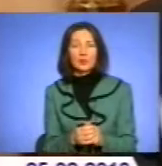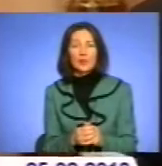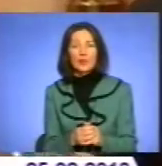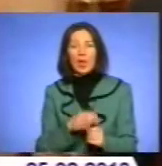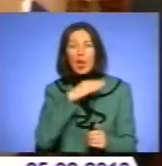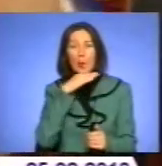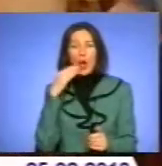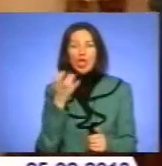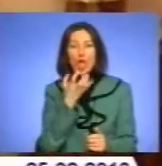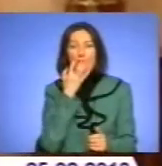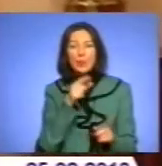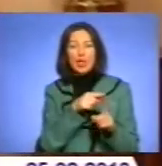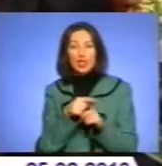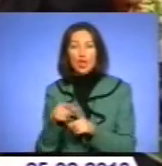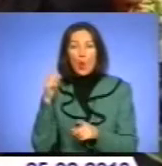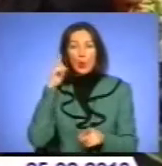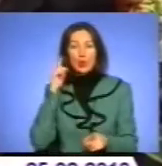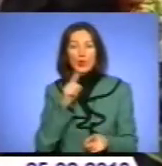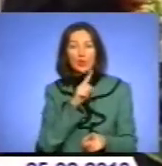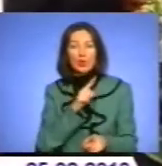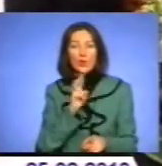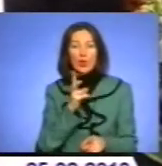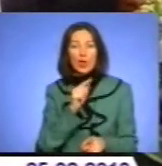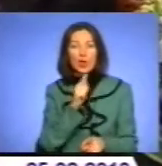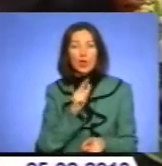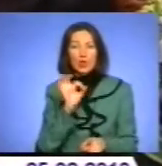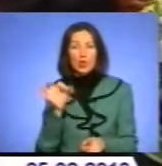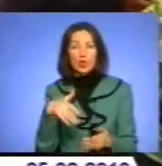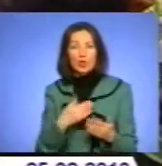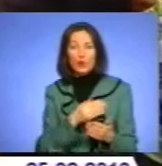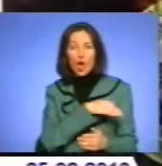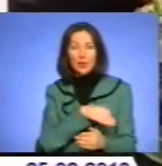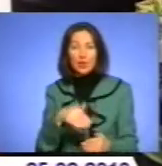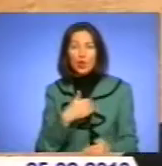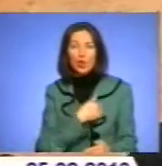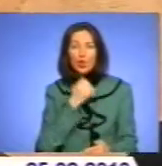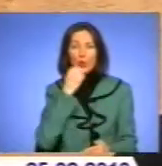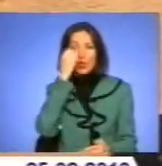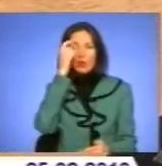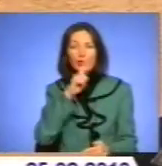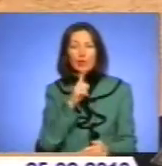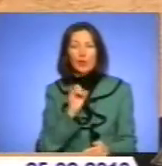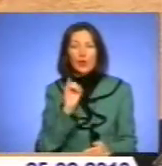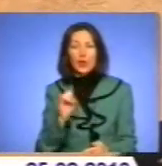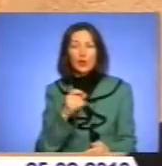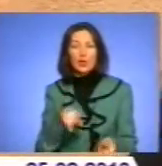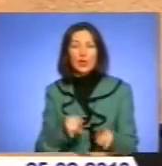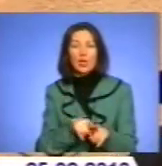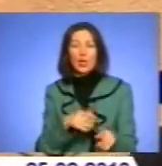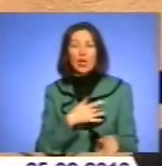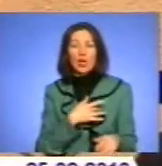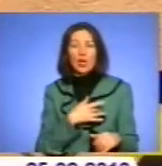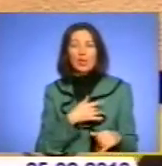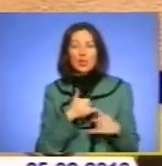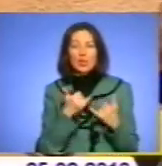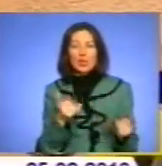Багато теплих слів почув Зіновій Казьо на свою адресу. Хочу подякувати Зіновію Івановичу за за такий щирий